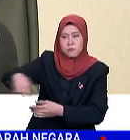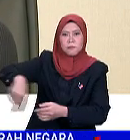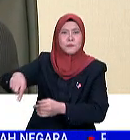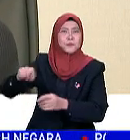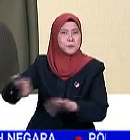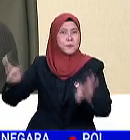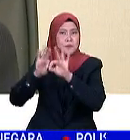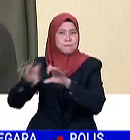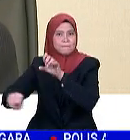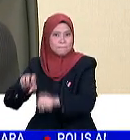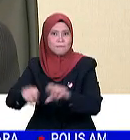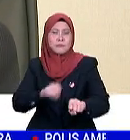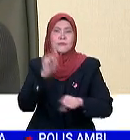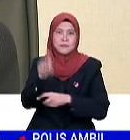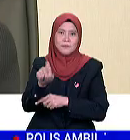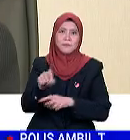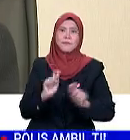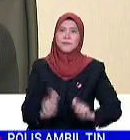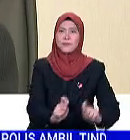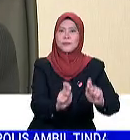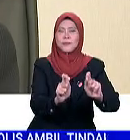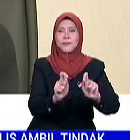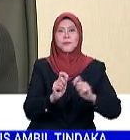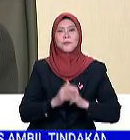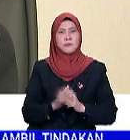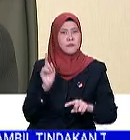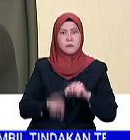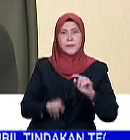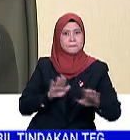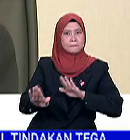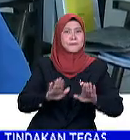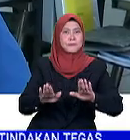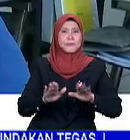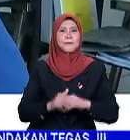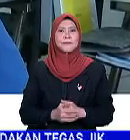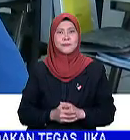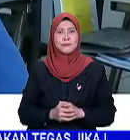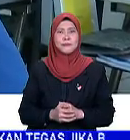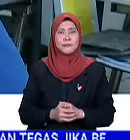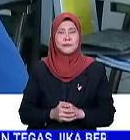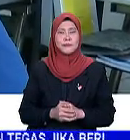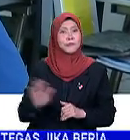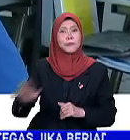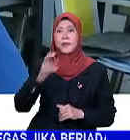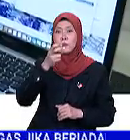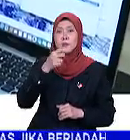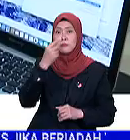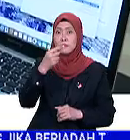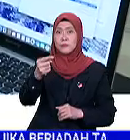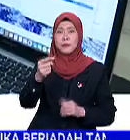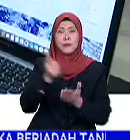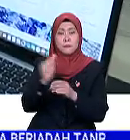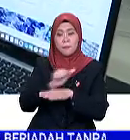penting tindakan mesti diambil dan nopromise dalam perkara jelas beliau amalan